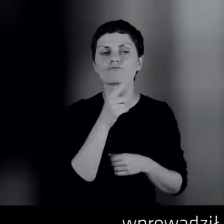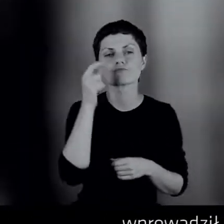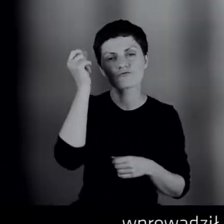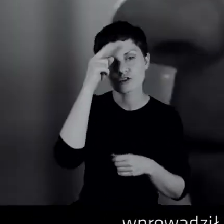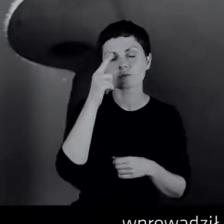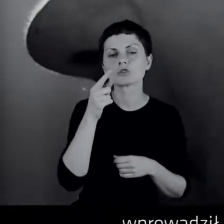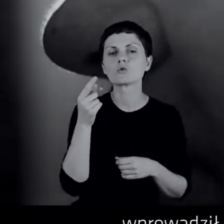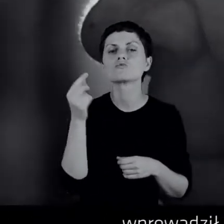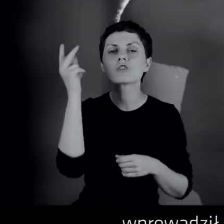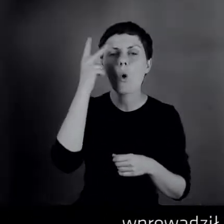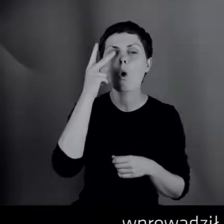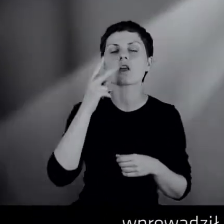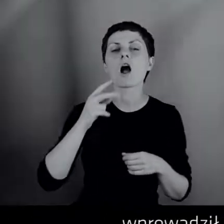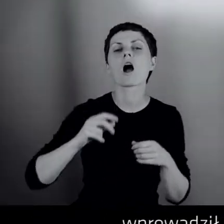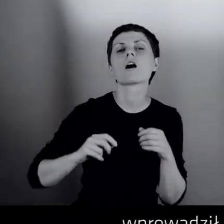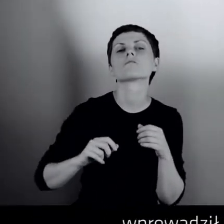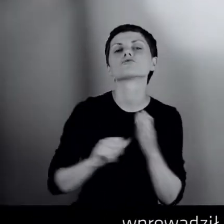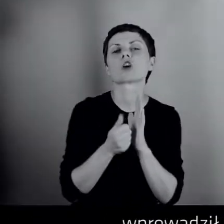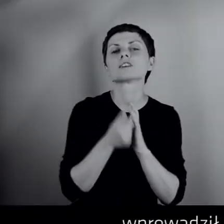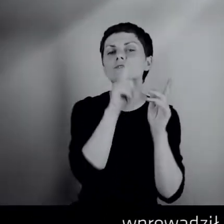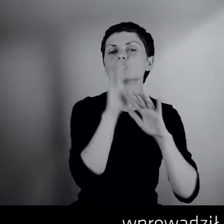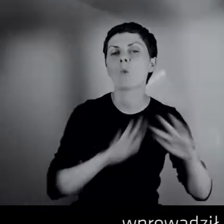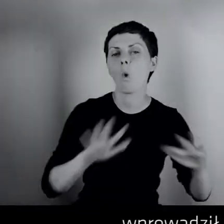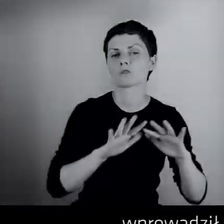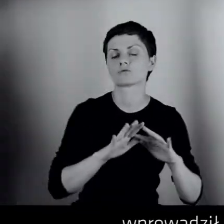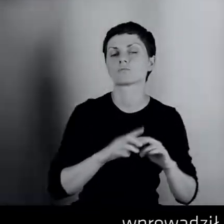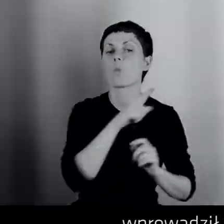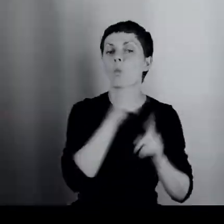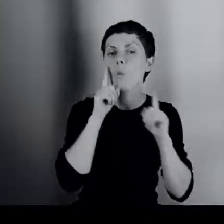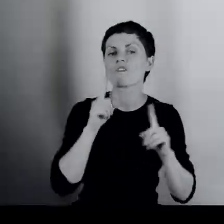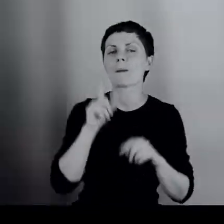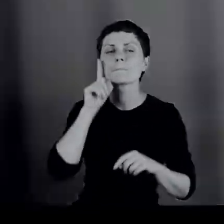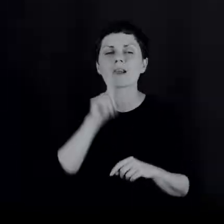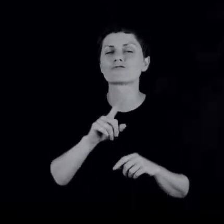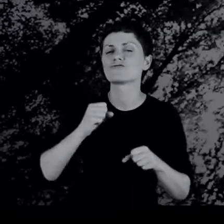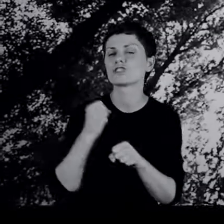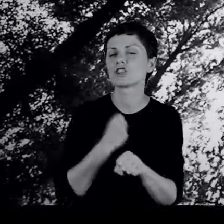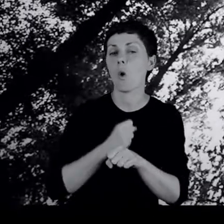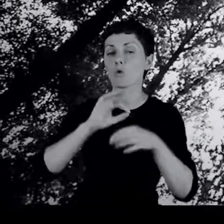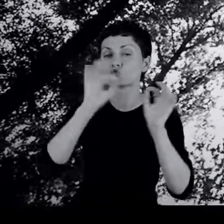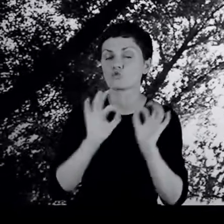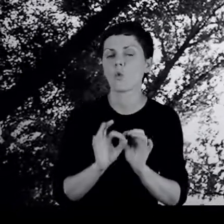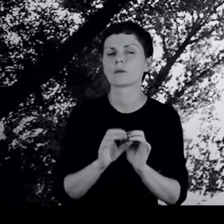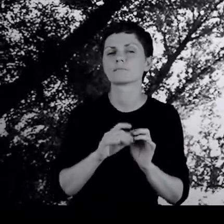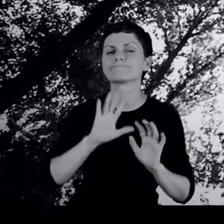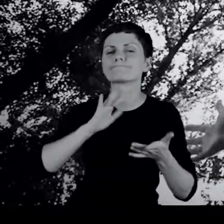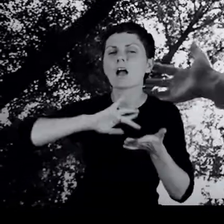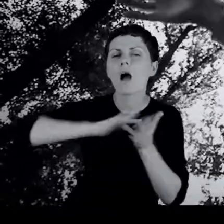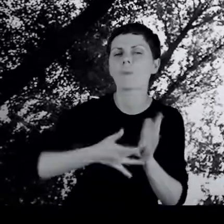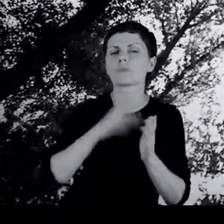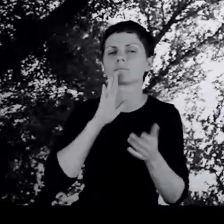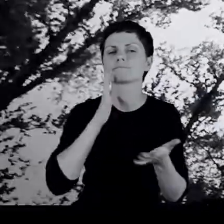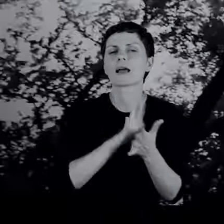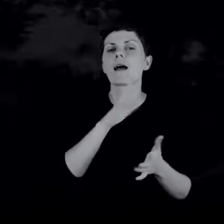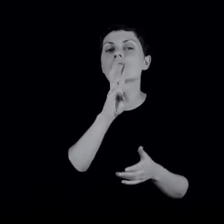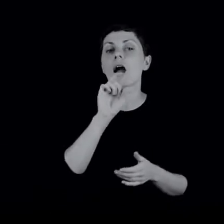rzeźby społecznej. Uważał on, że prawdziwym dziełem sztuki, takim dziełem totalnym w sensie